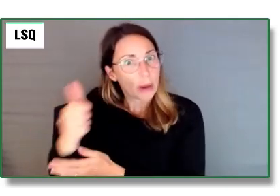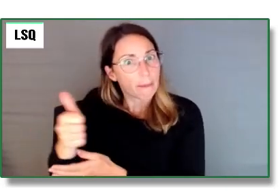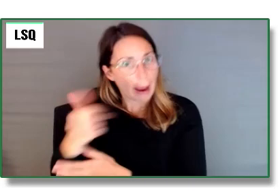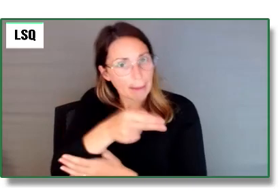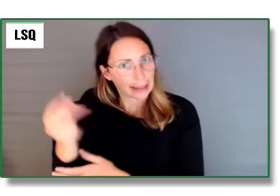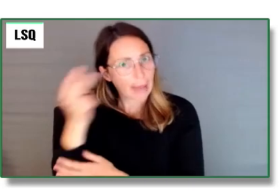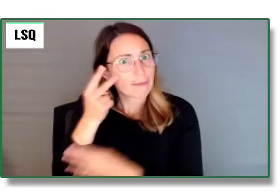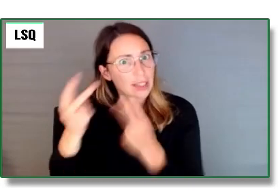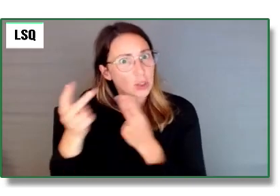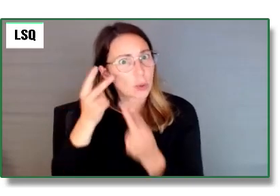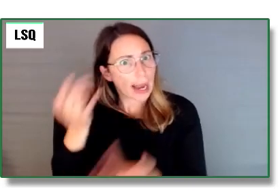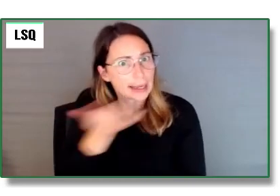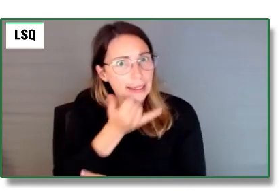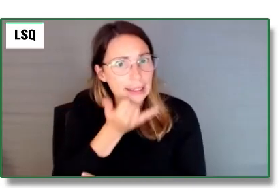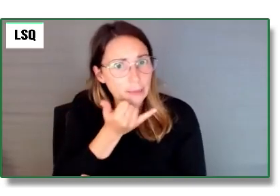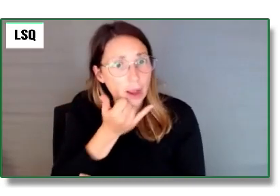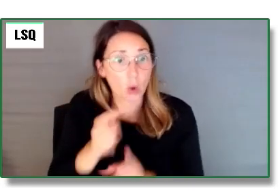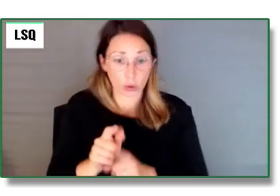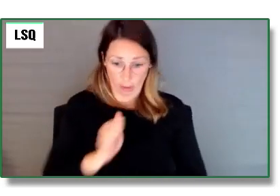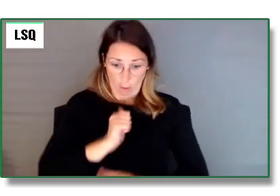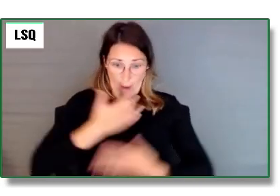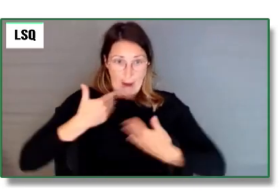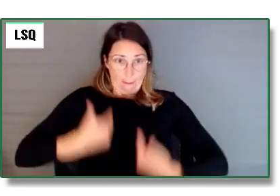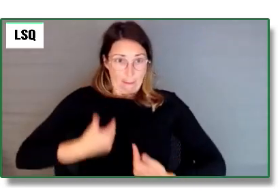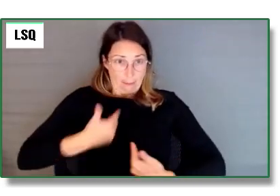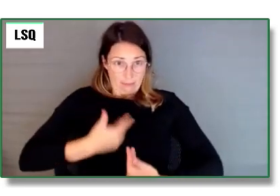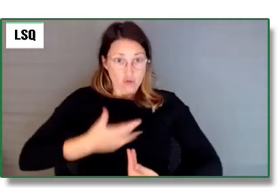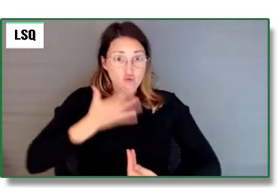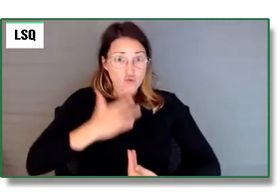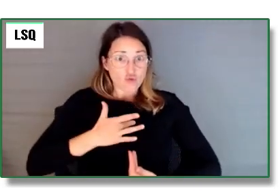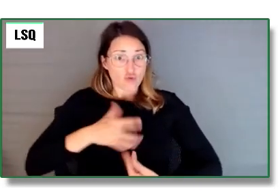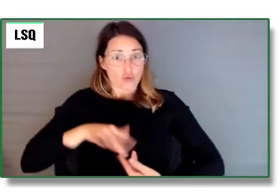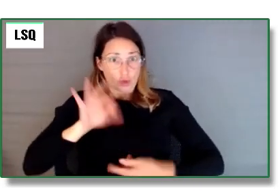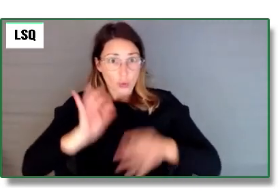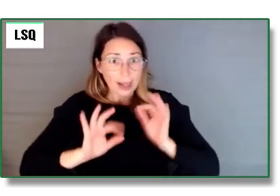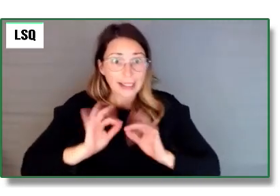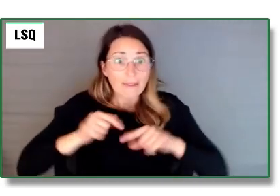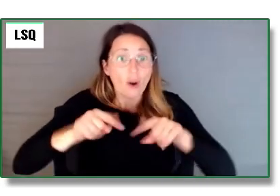de ma capacité de choisir moi-même l'étage auquel je veux me rendre?